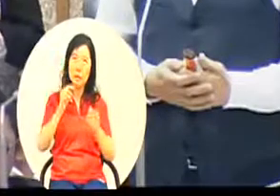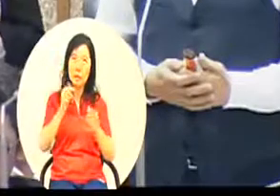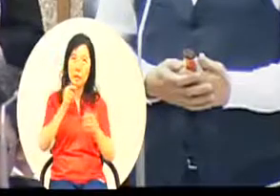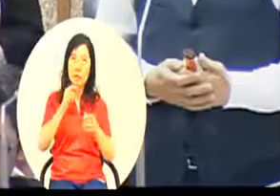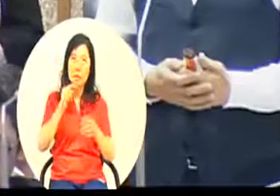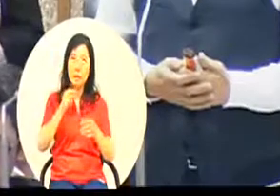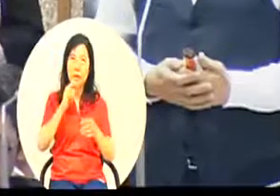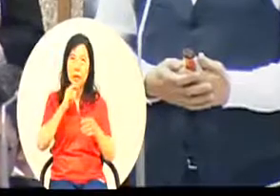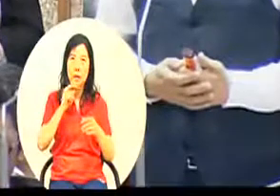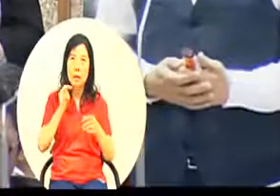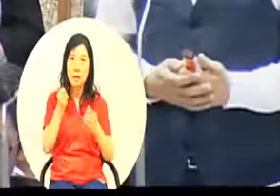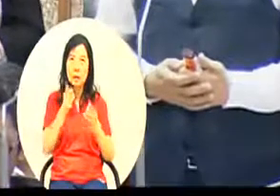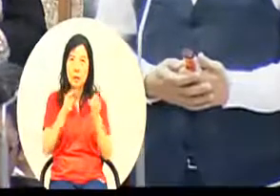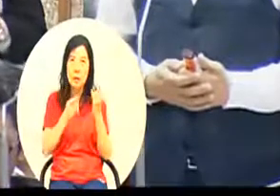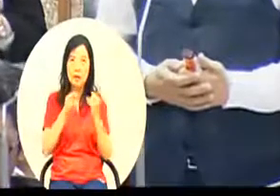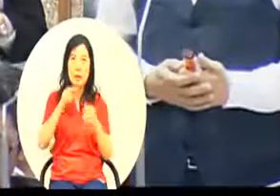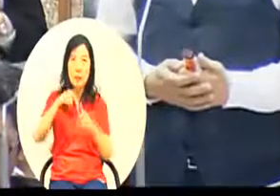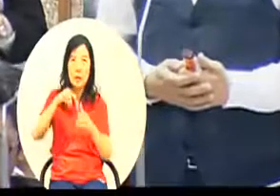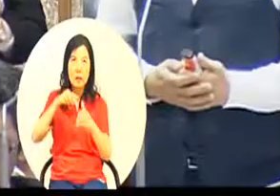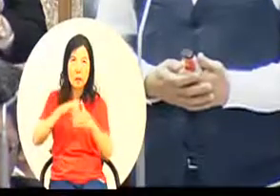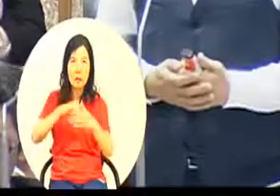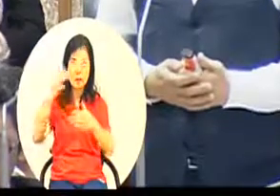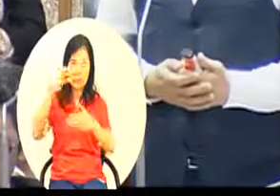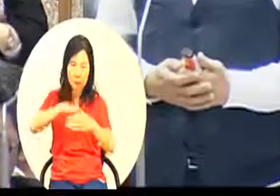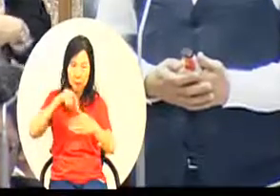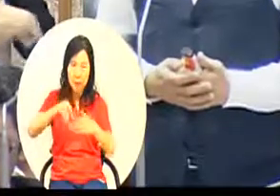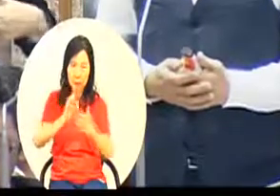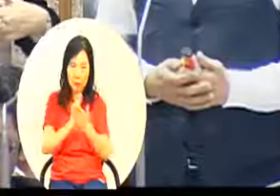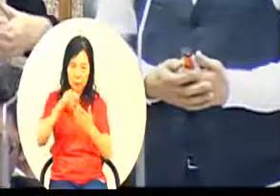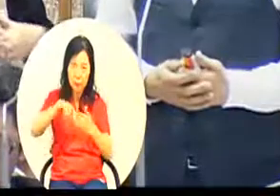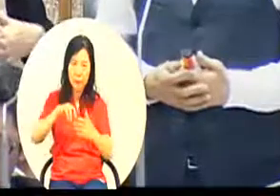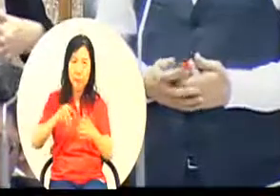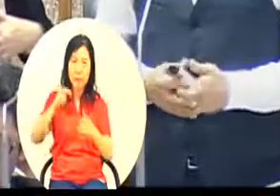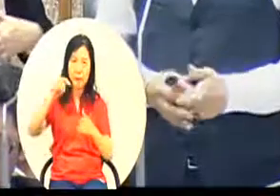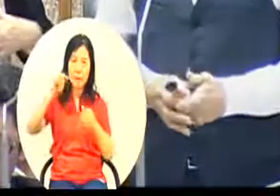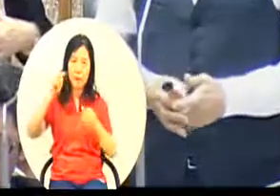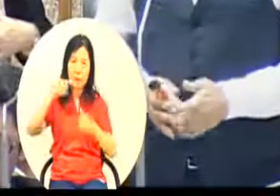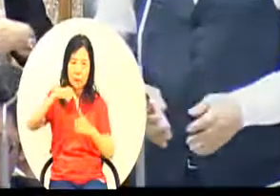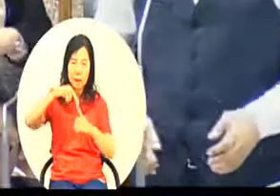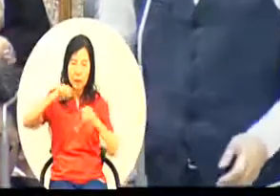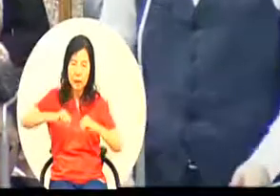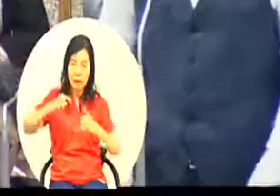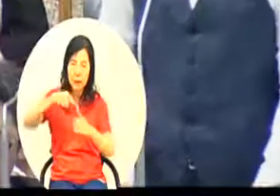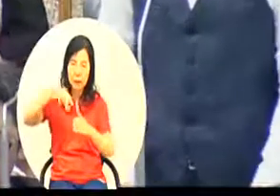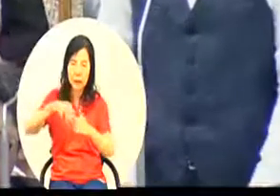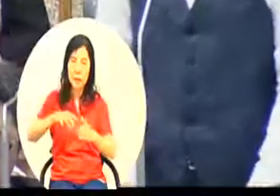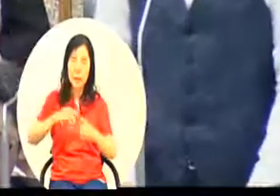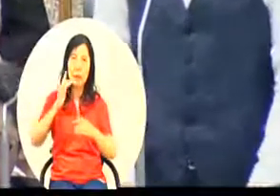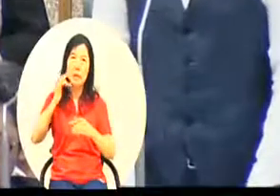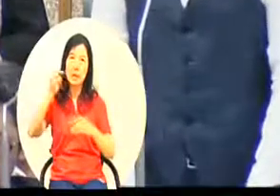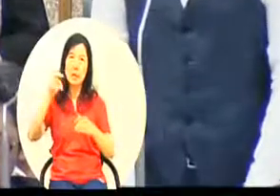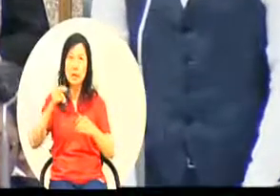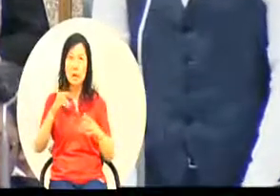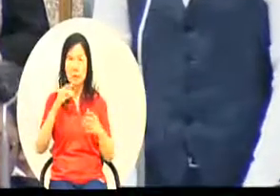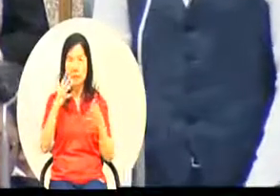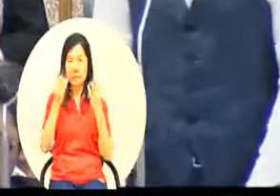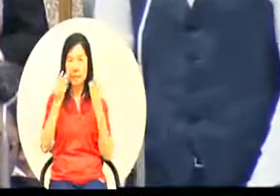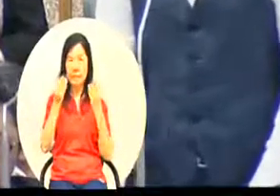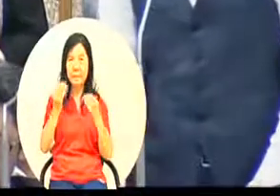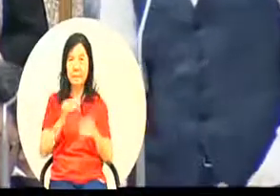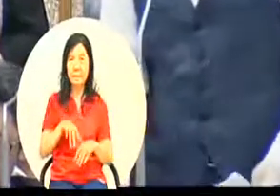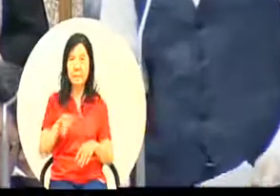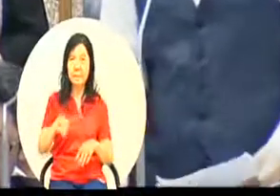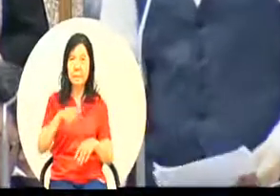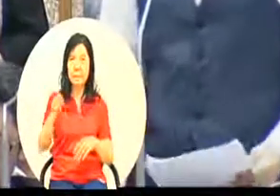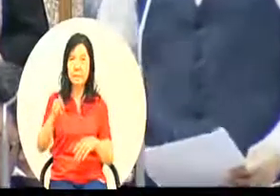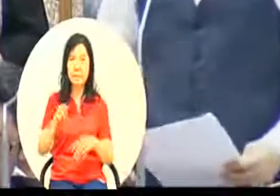题是放在健康教育里头了，可是你可以看到健康教育跟这个性别平等教育之间家长也不是很分得清楚哦，所以他